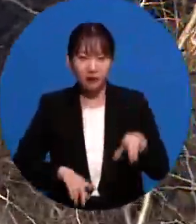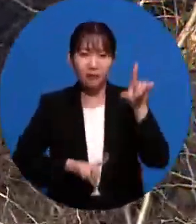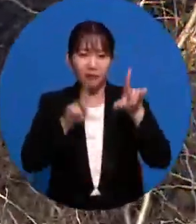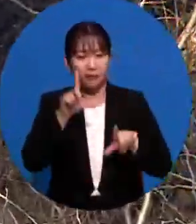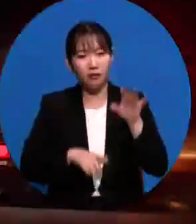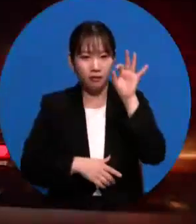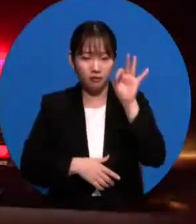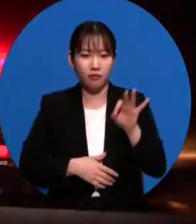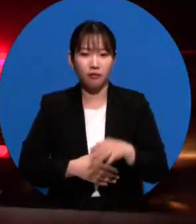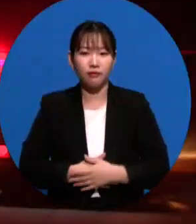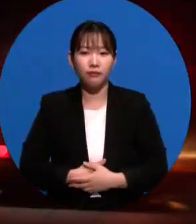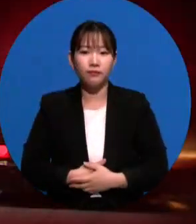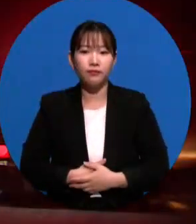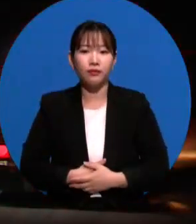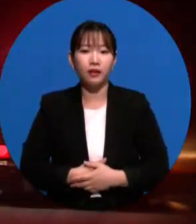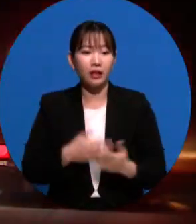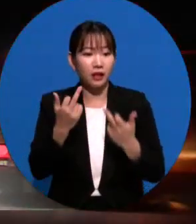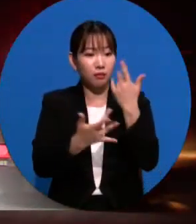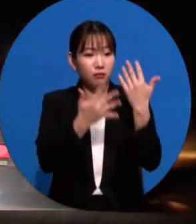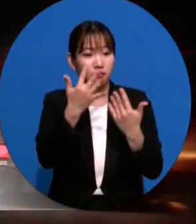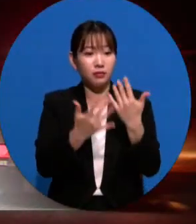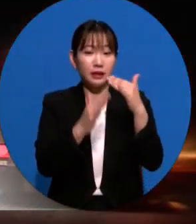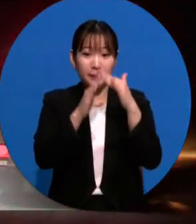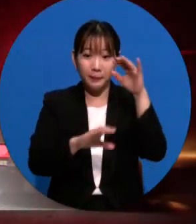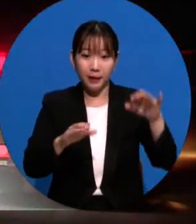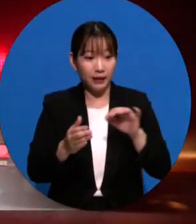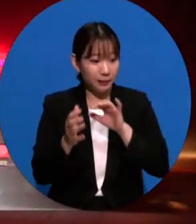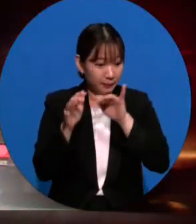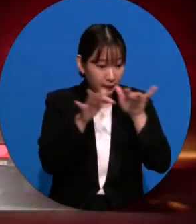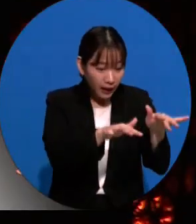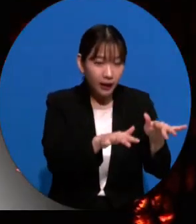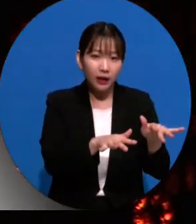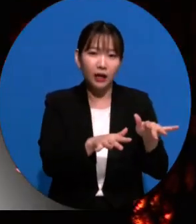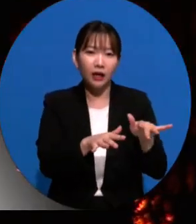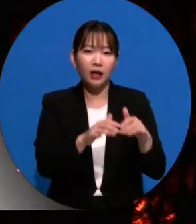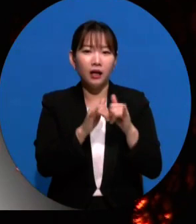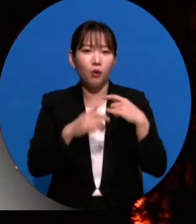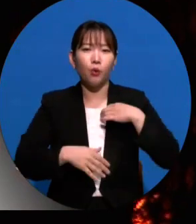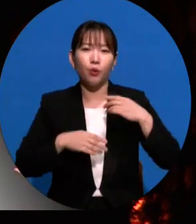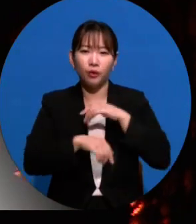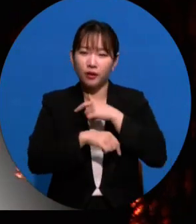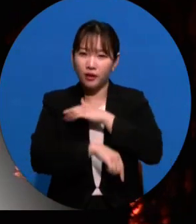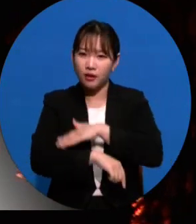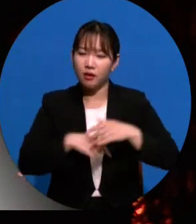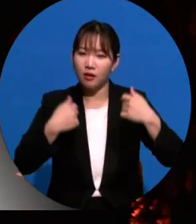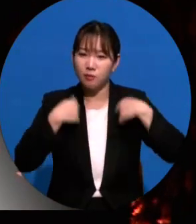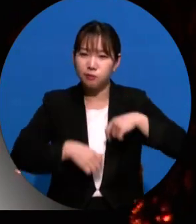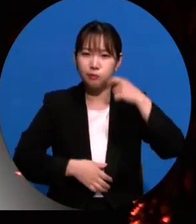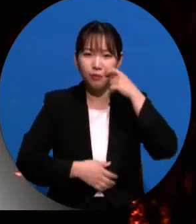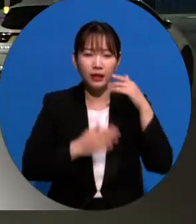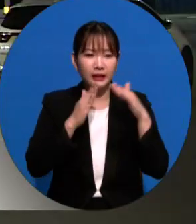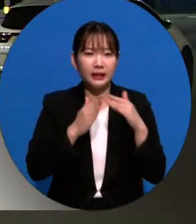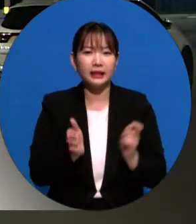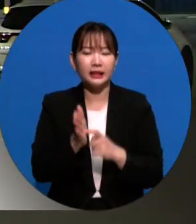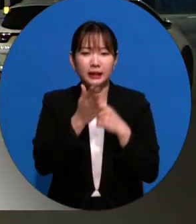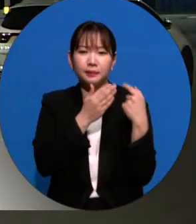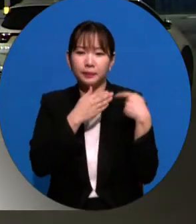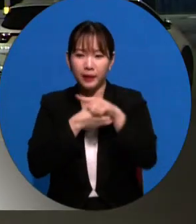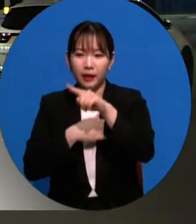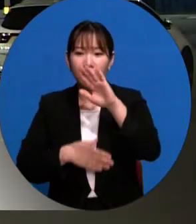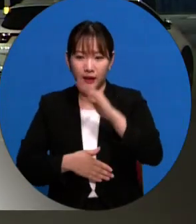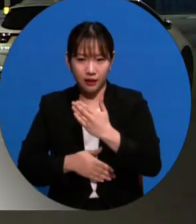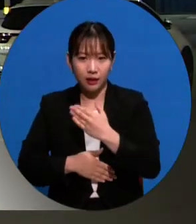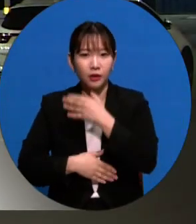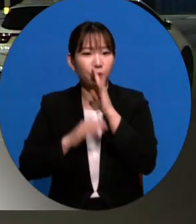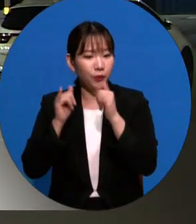역력했습니다. 산불이 마을을 덮치자 주민들은 옷까지도 제대로 걸치지 못한 채 집을 빠져나와야 했고